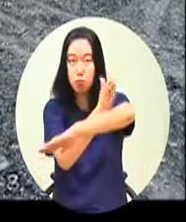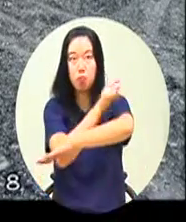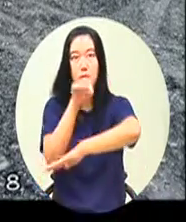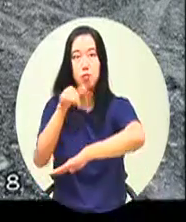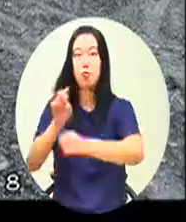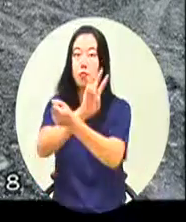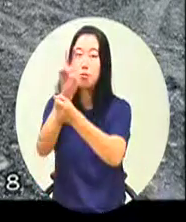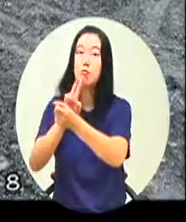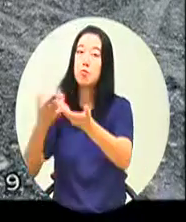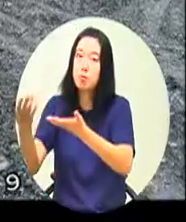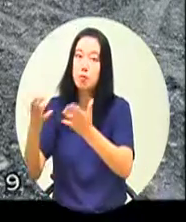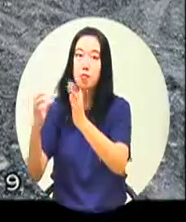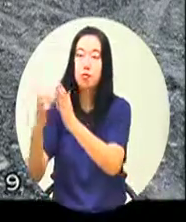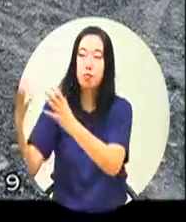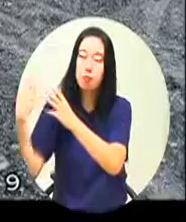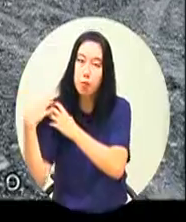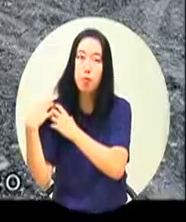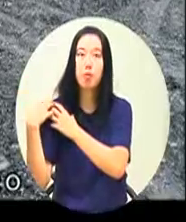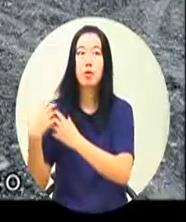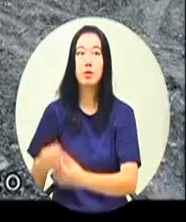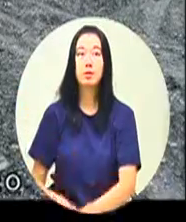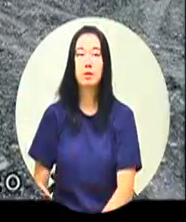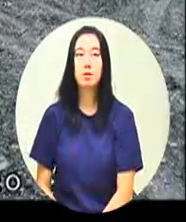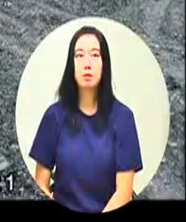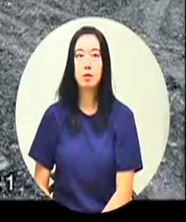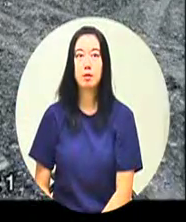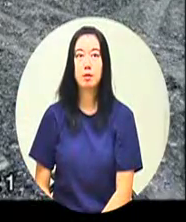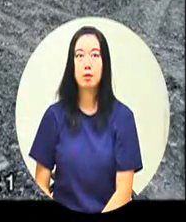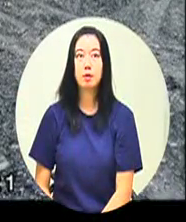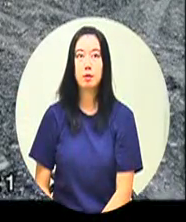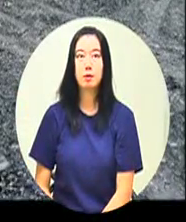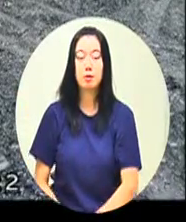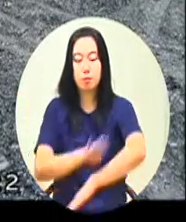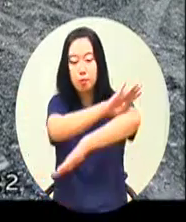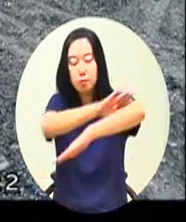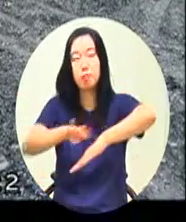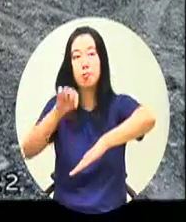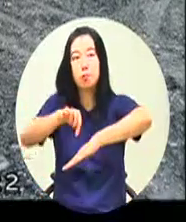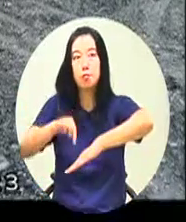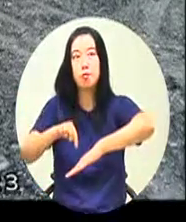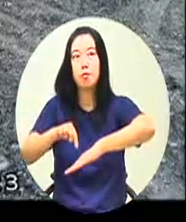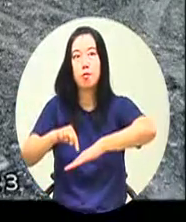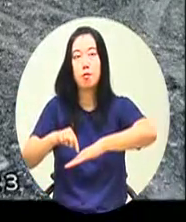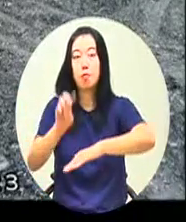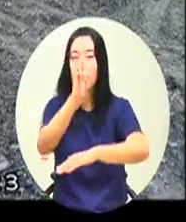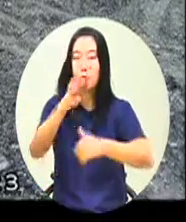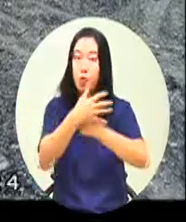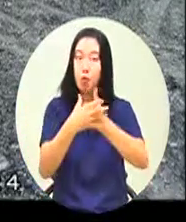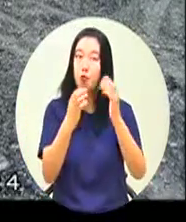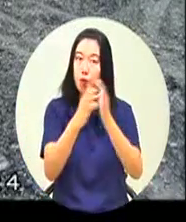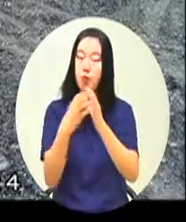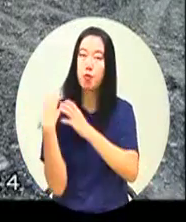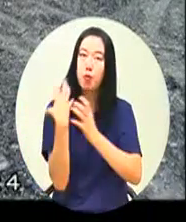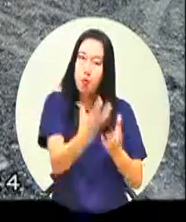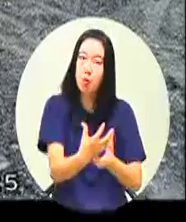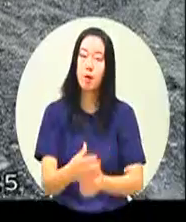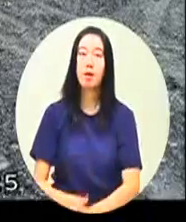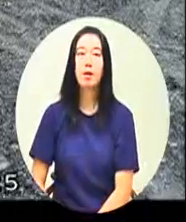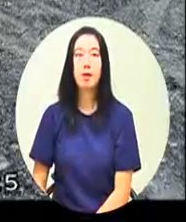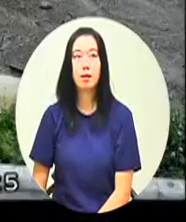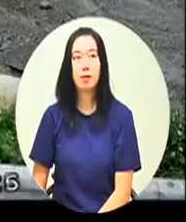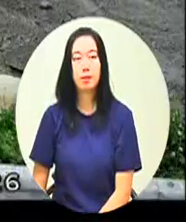林务局的，啊，搁落来即阵才水保局的，啊，搁落来，